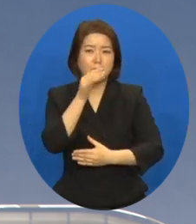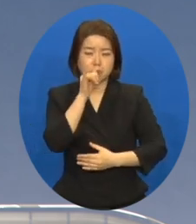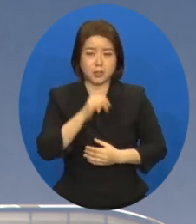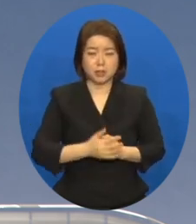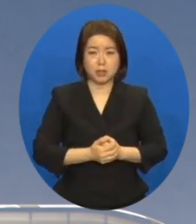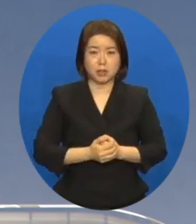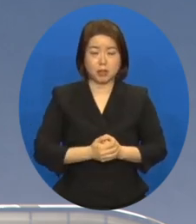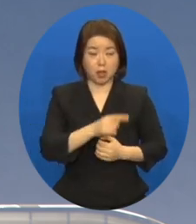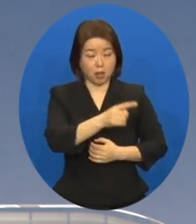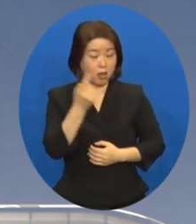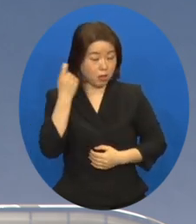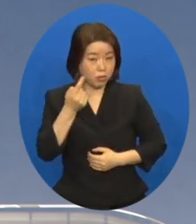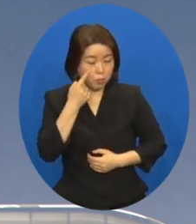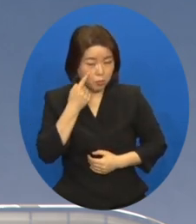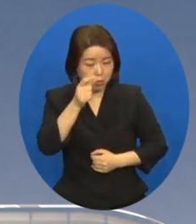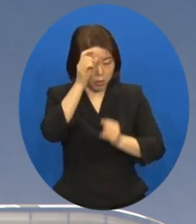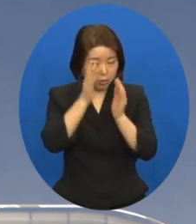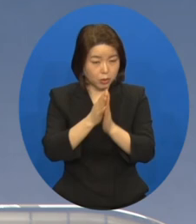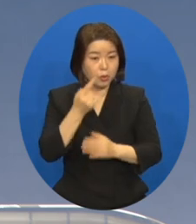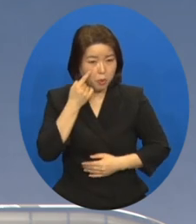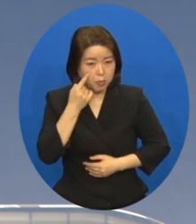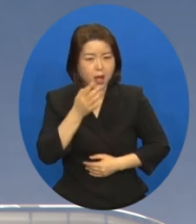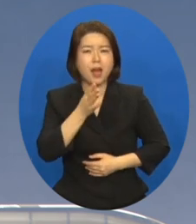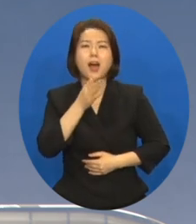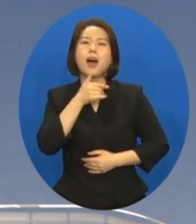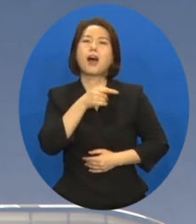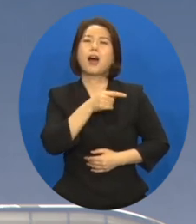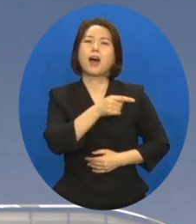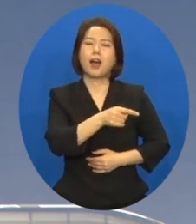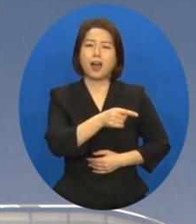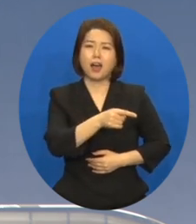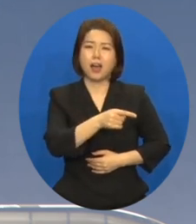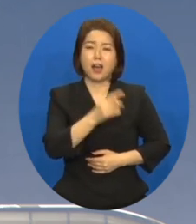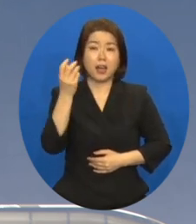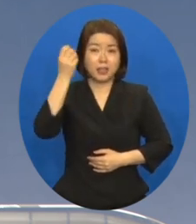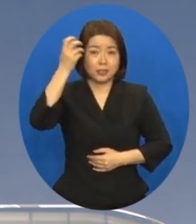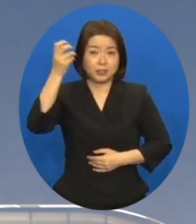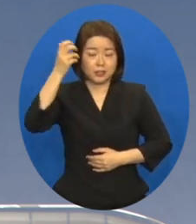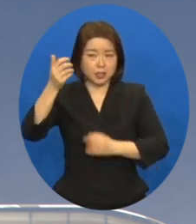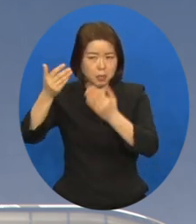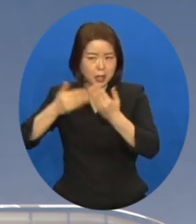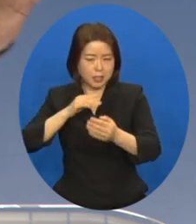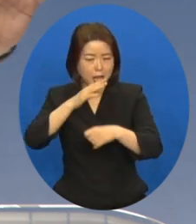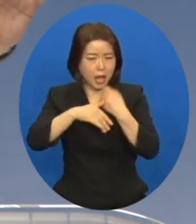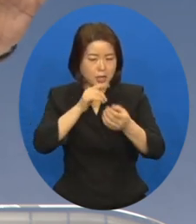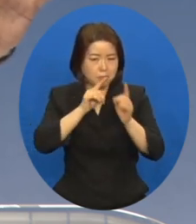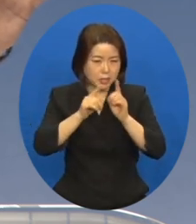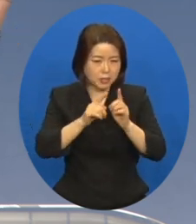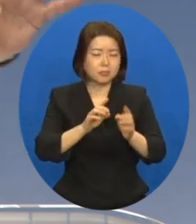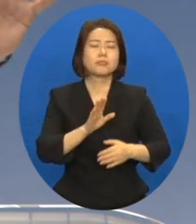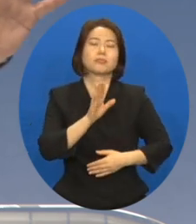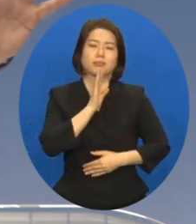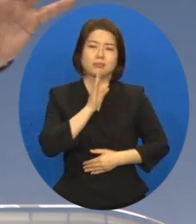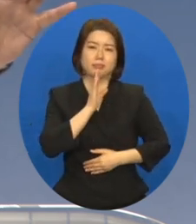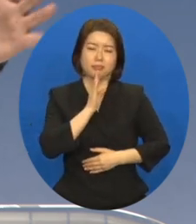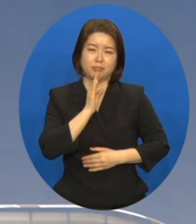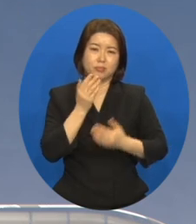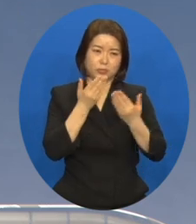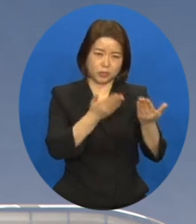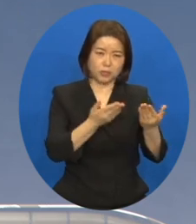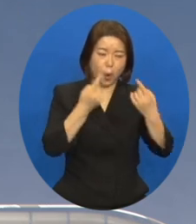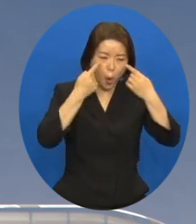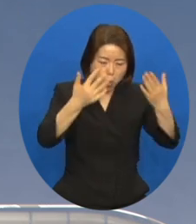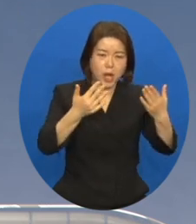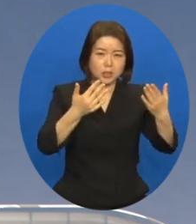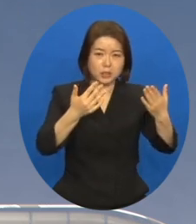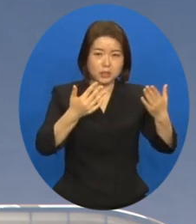그래서 들어보고 기도해 보면 아, 이분이 받았다는 하나님의 말씀이 진짜 하나님이 주신 거구나.